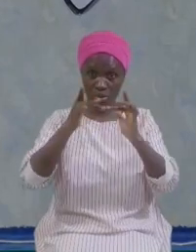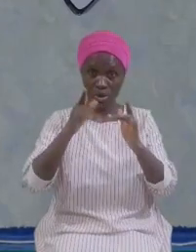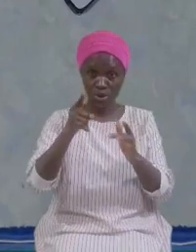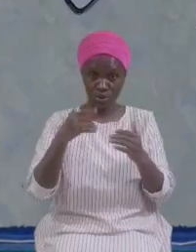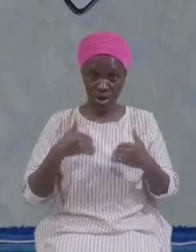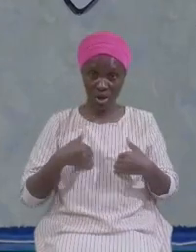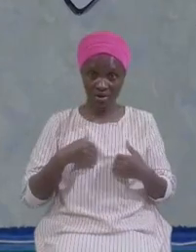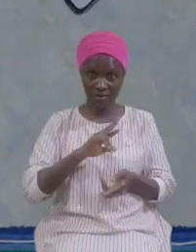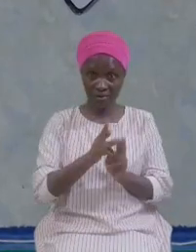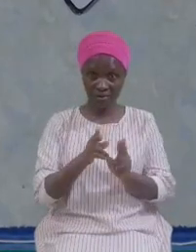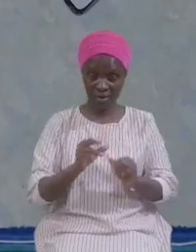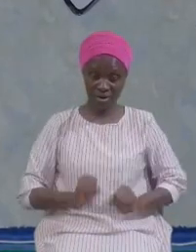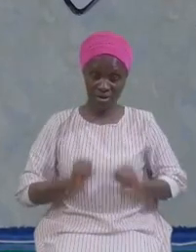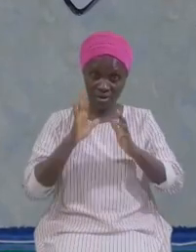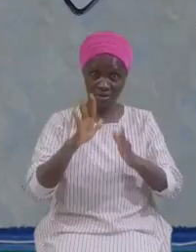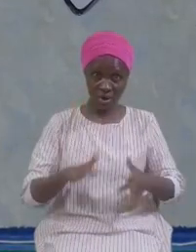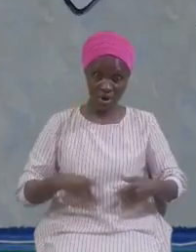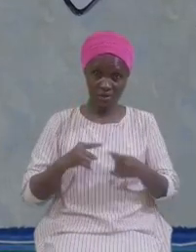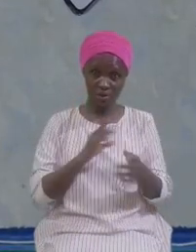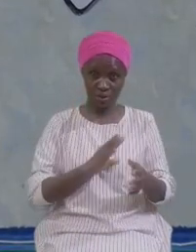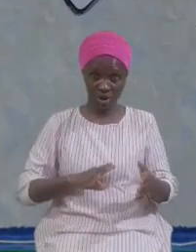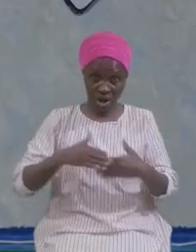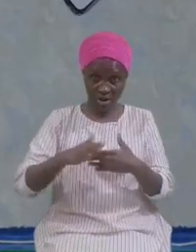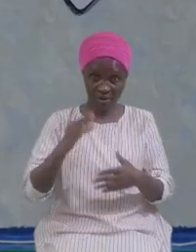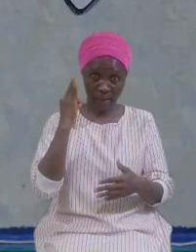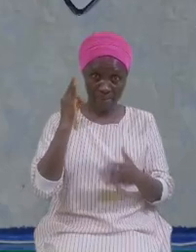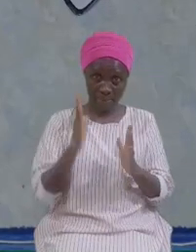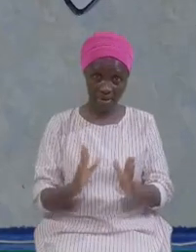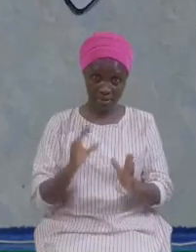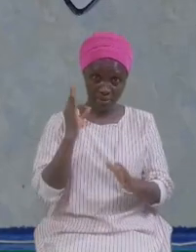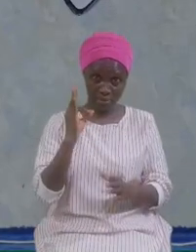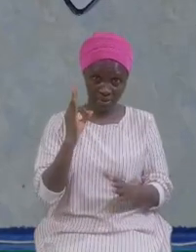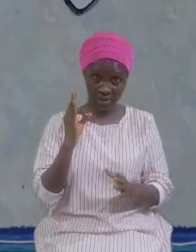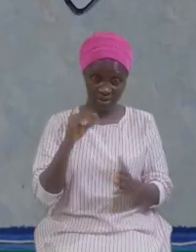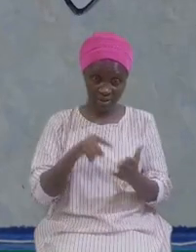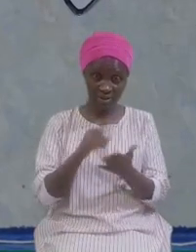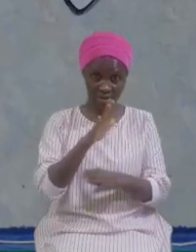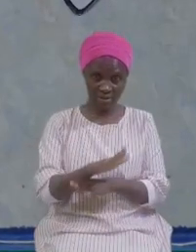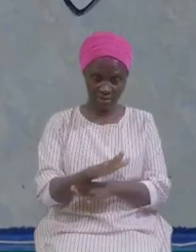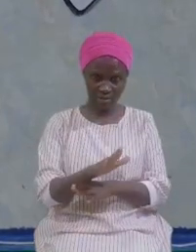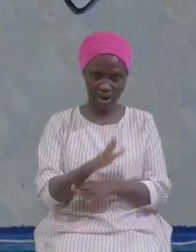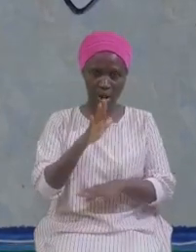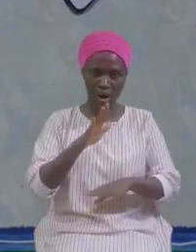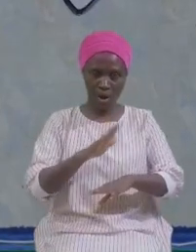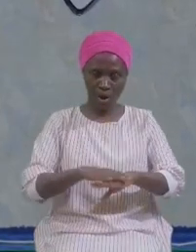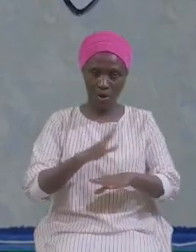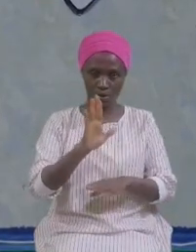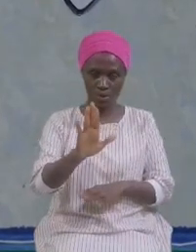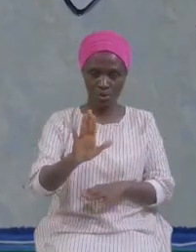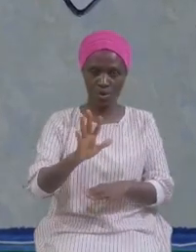à Christ après le message du pasteur ce soir, il y a un lien qui s'affiche.